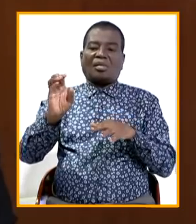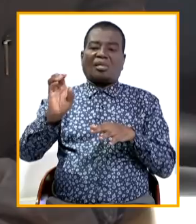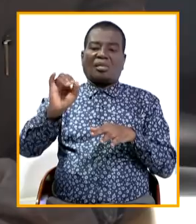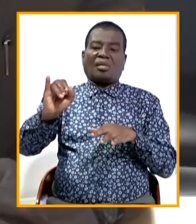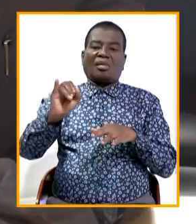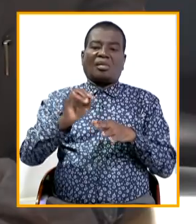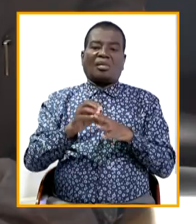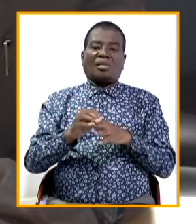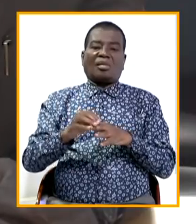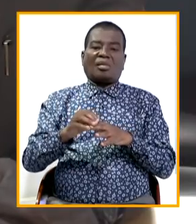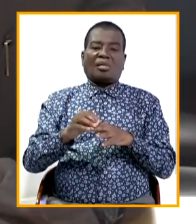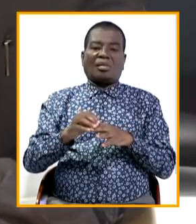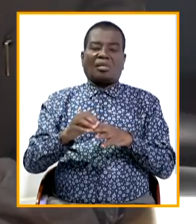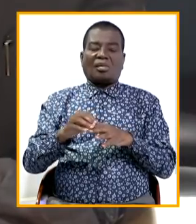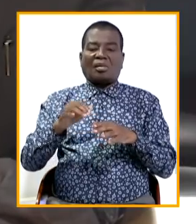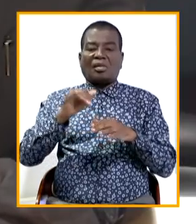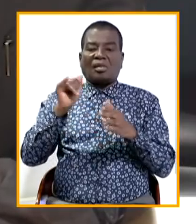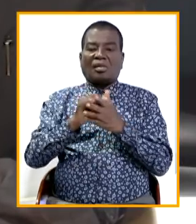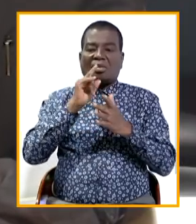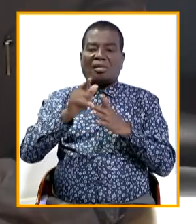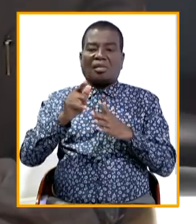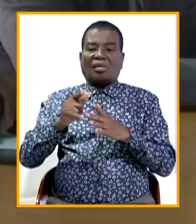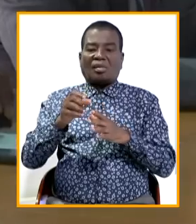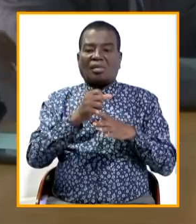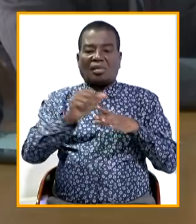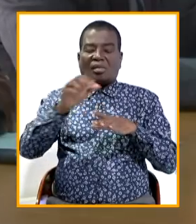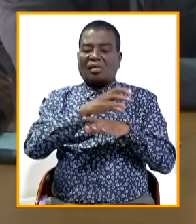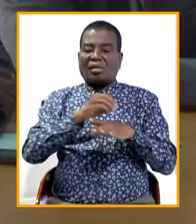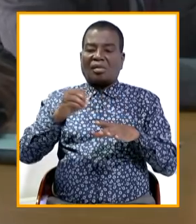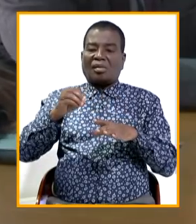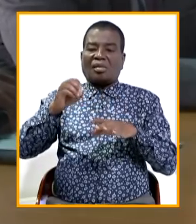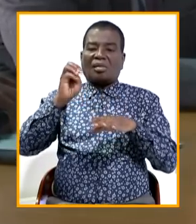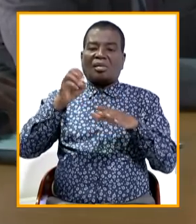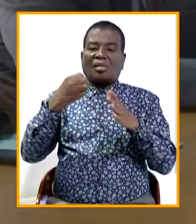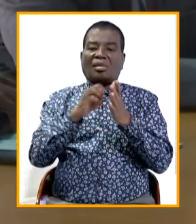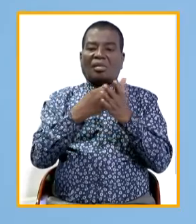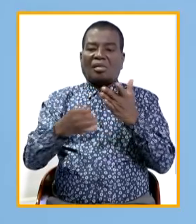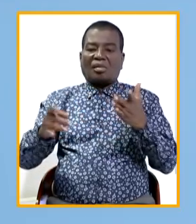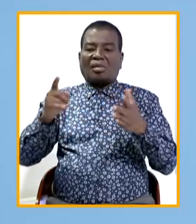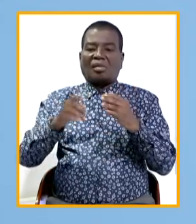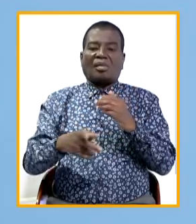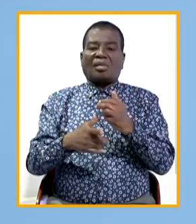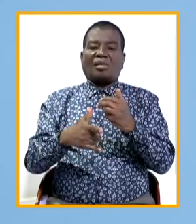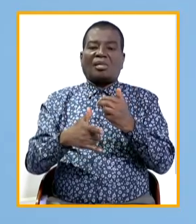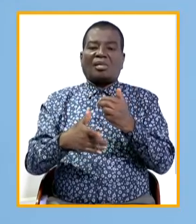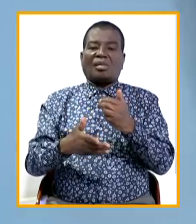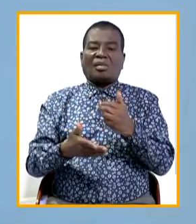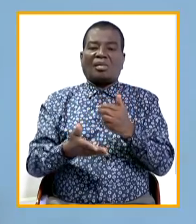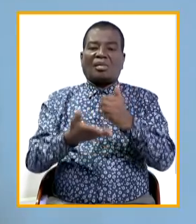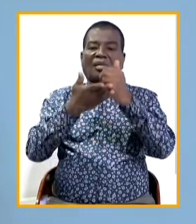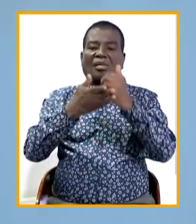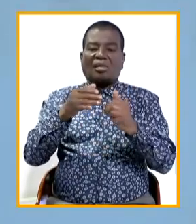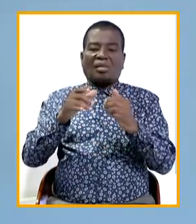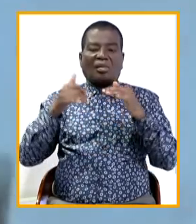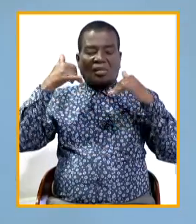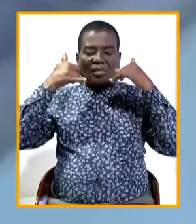www.mendob-ci.org. Le processus consiste à orienter et affecter les élèves concernés à l'aide d'un téléphone portable par